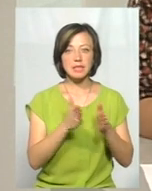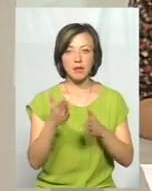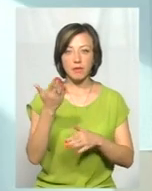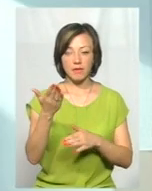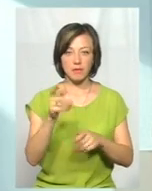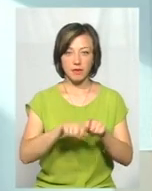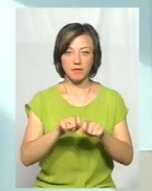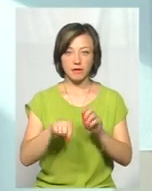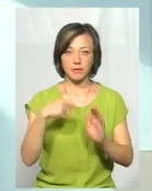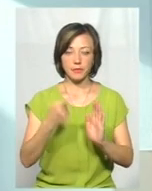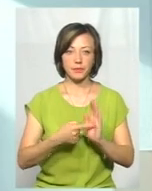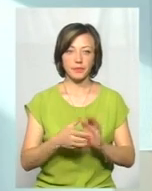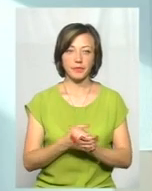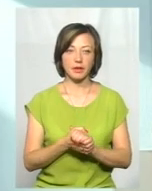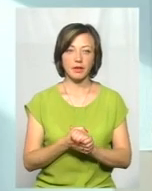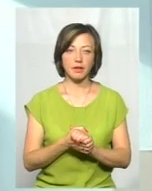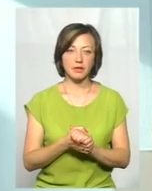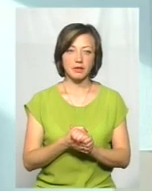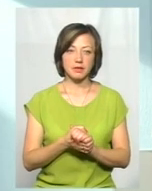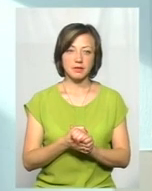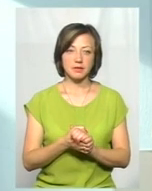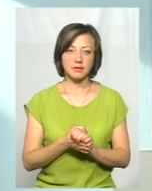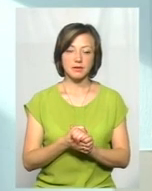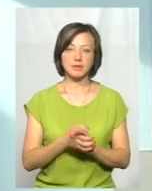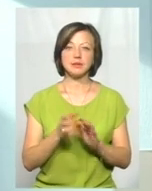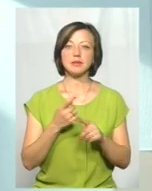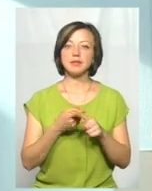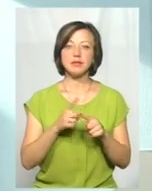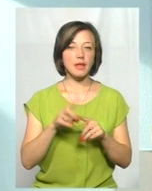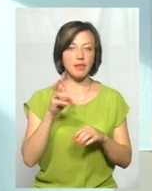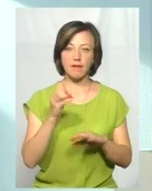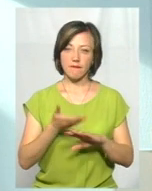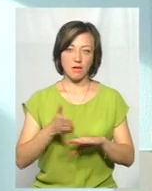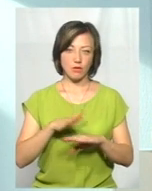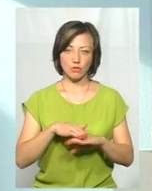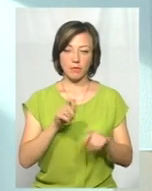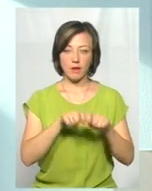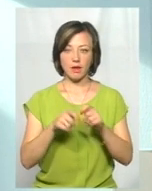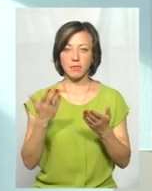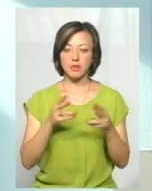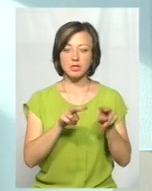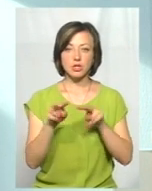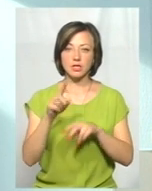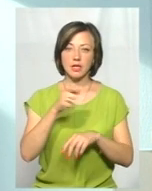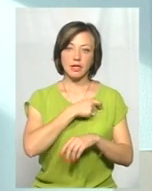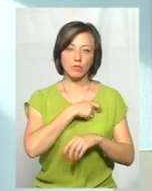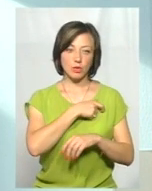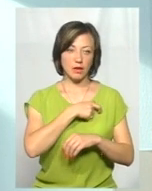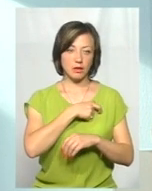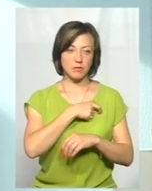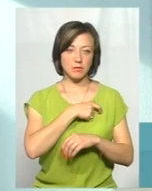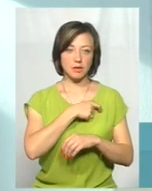ви моніторите? Ну, це не важко взагалі промоніторити, якщо стежити, наприклад, за депутатами як